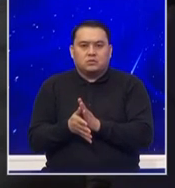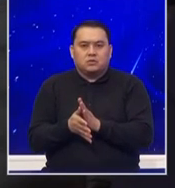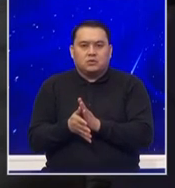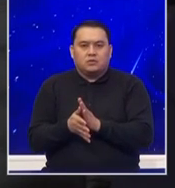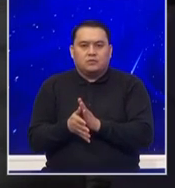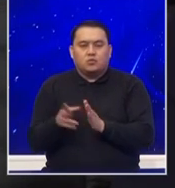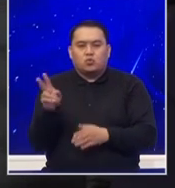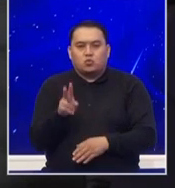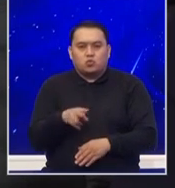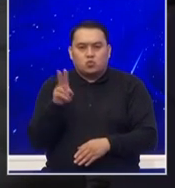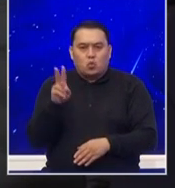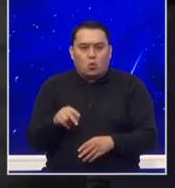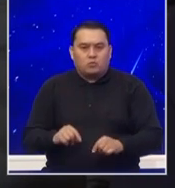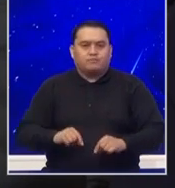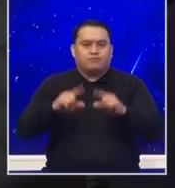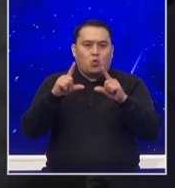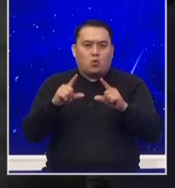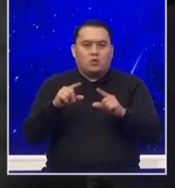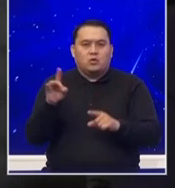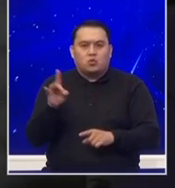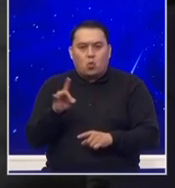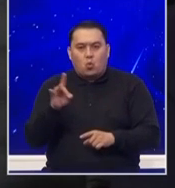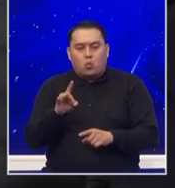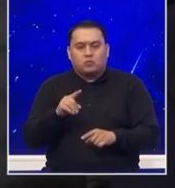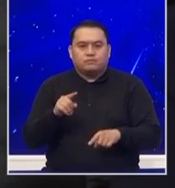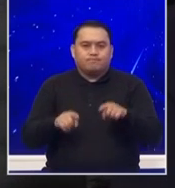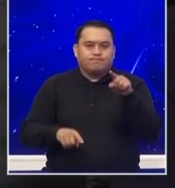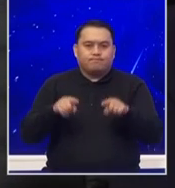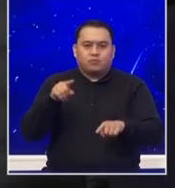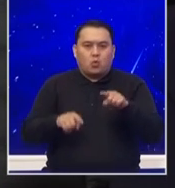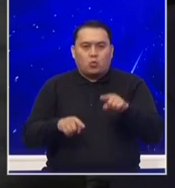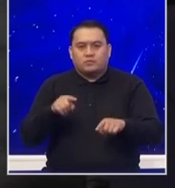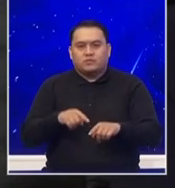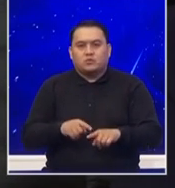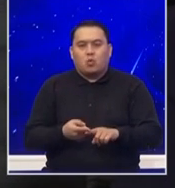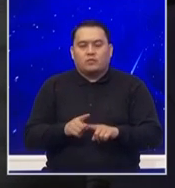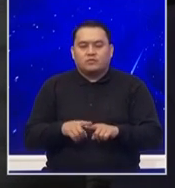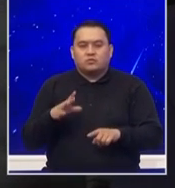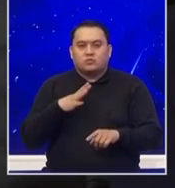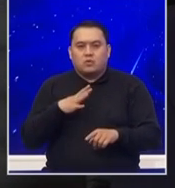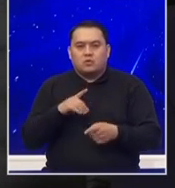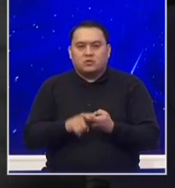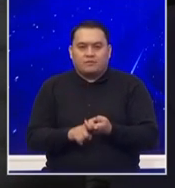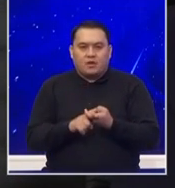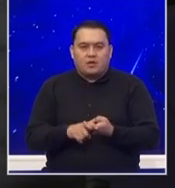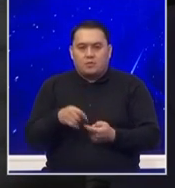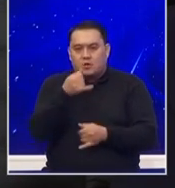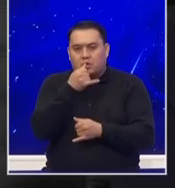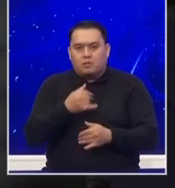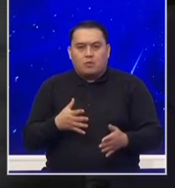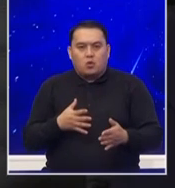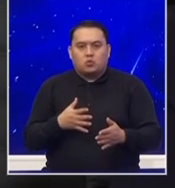а в долларах идет, в рублях. Курс валюты поднимается, соответственно, мы не в